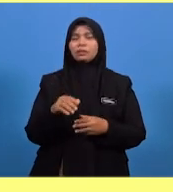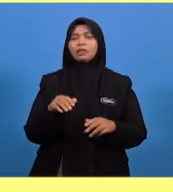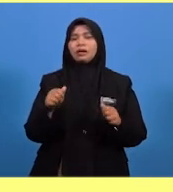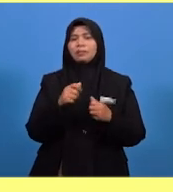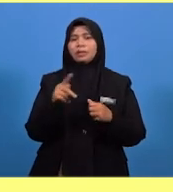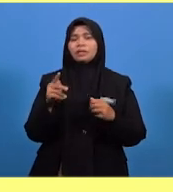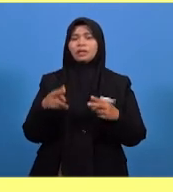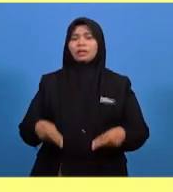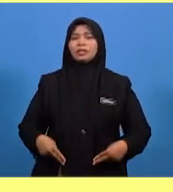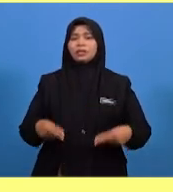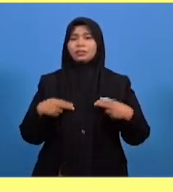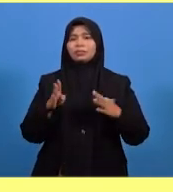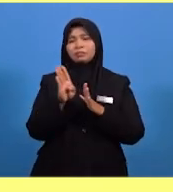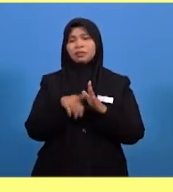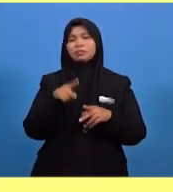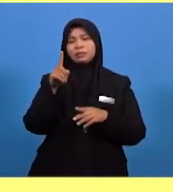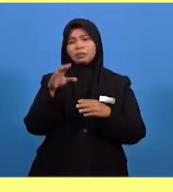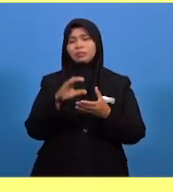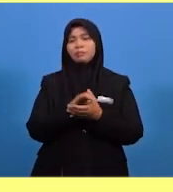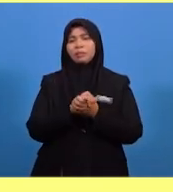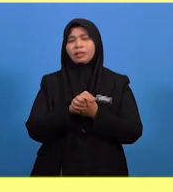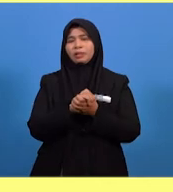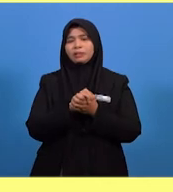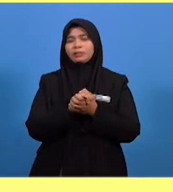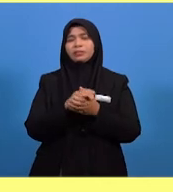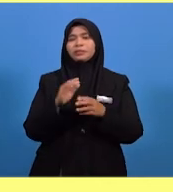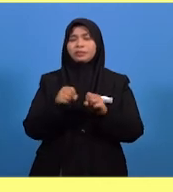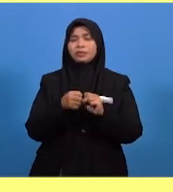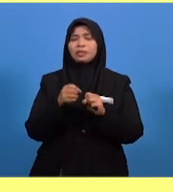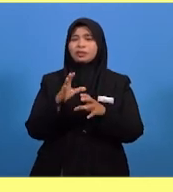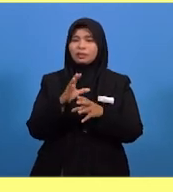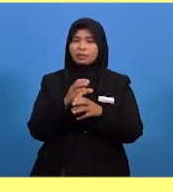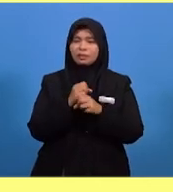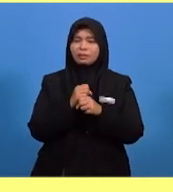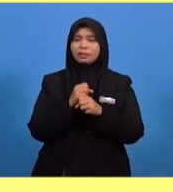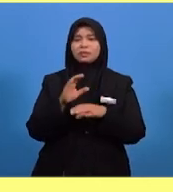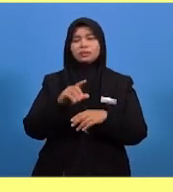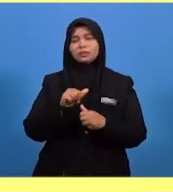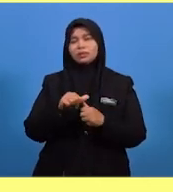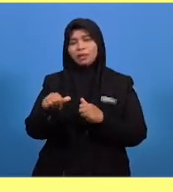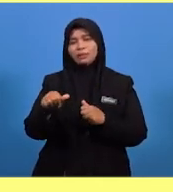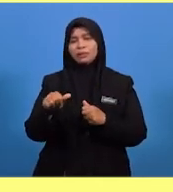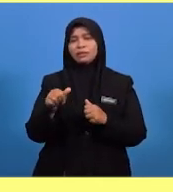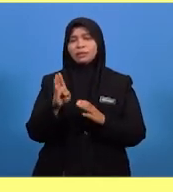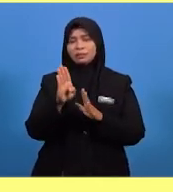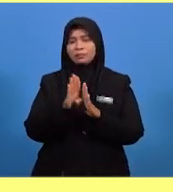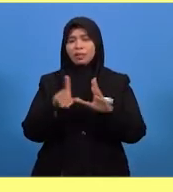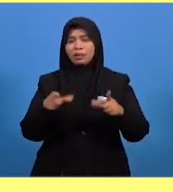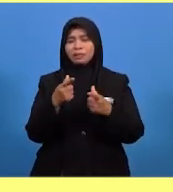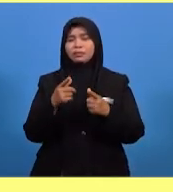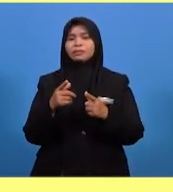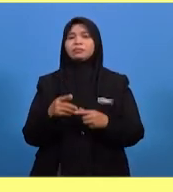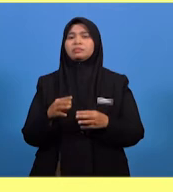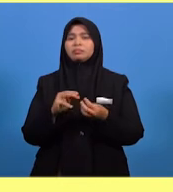mengamalkan hidup Bersatu padu agar dapat mengelakkan daripada berlakunya